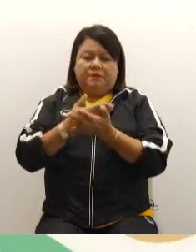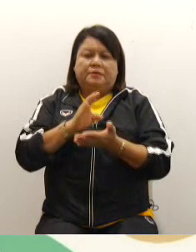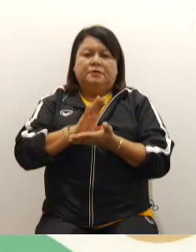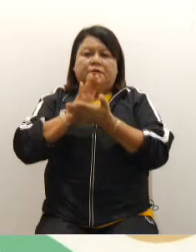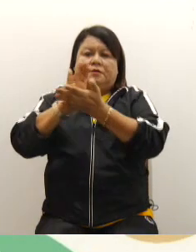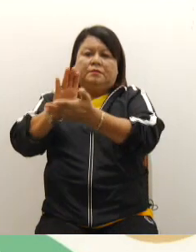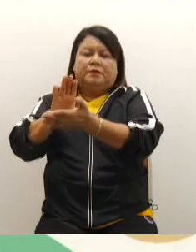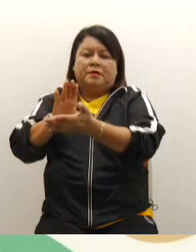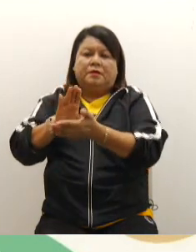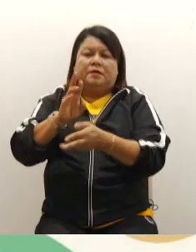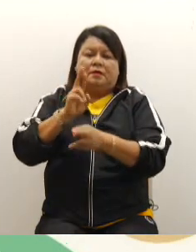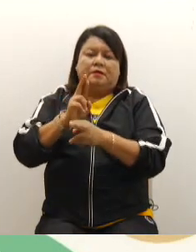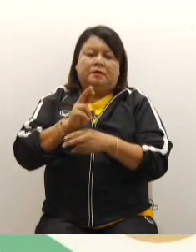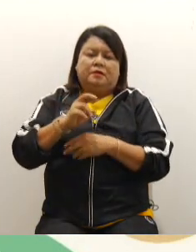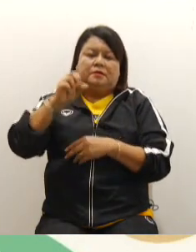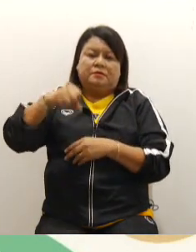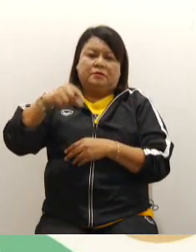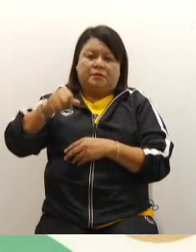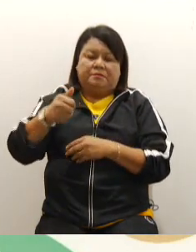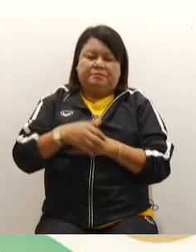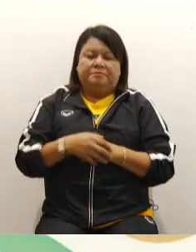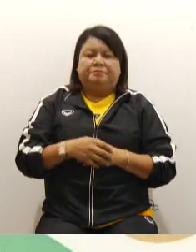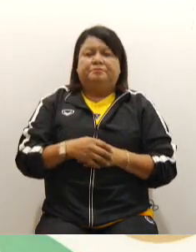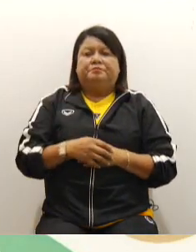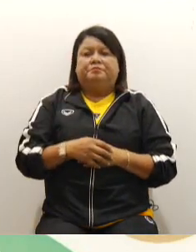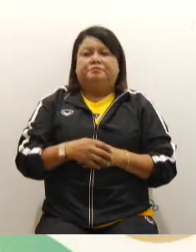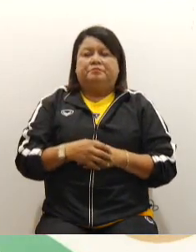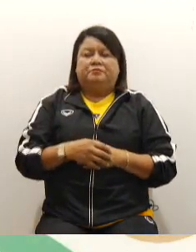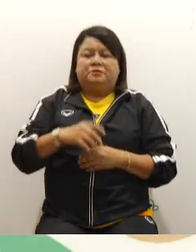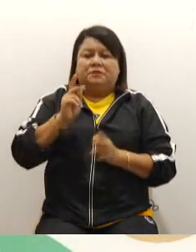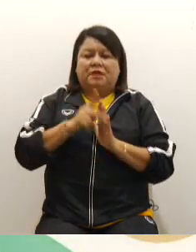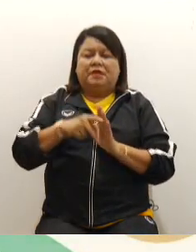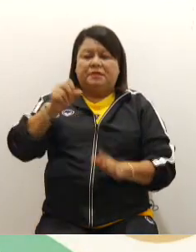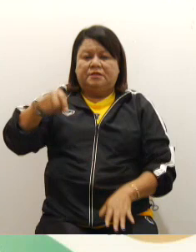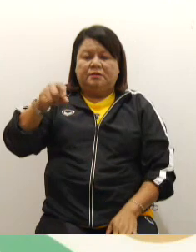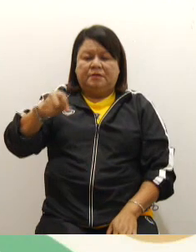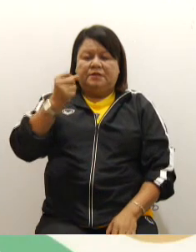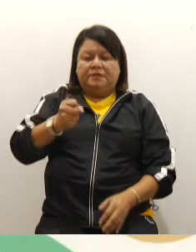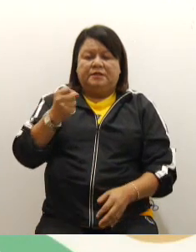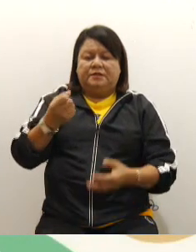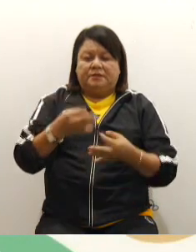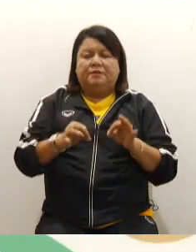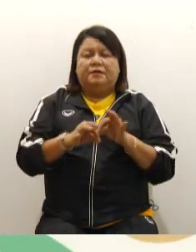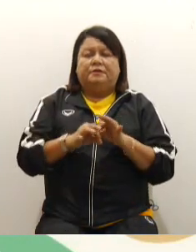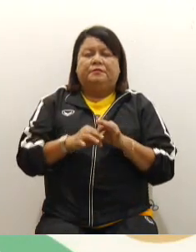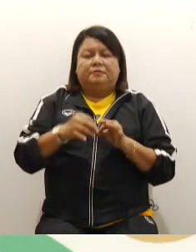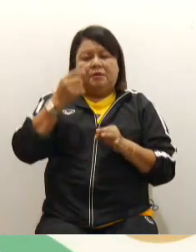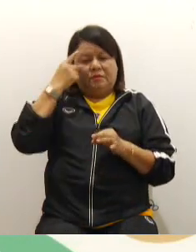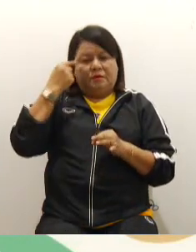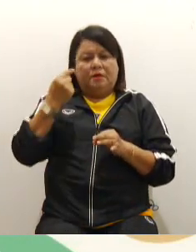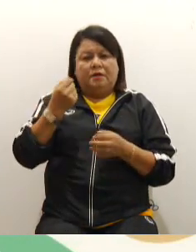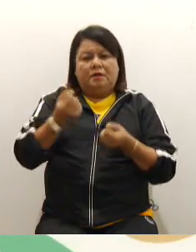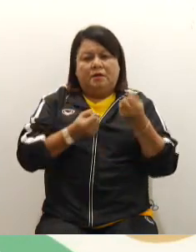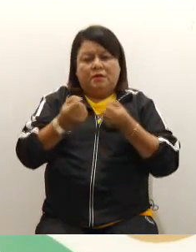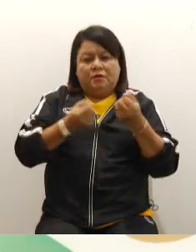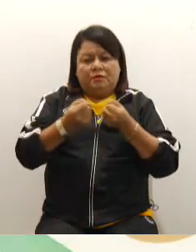นะแต่ว่าไม่มีงบในการบำรุงรักษาการบำรุงรักษาเนี่ยเป็นสิ่งที่สำคัญมากค่ะเพราะว่ารถยนต์เรายังต้